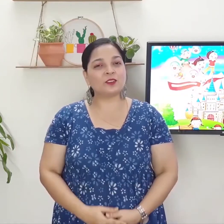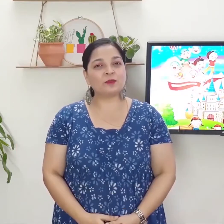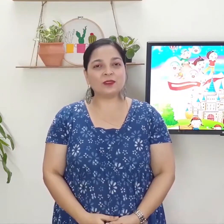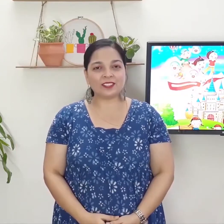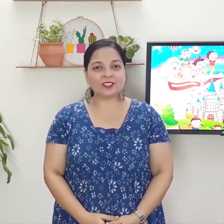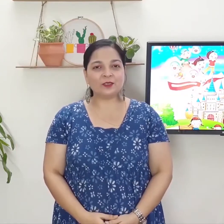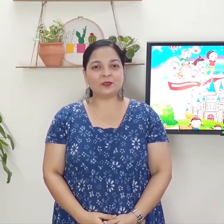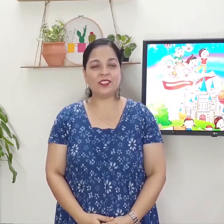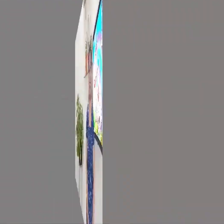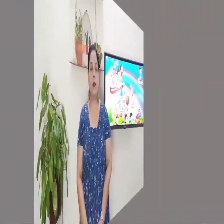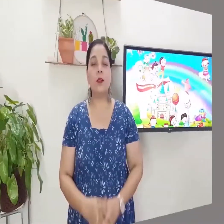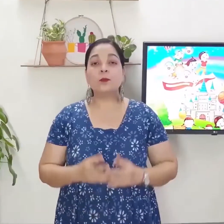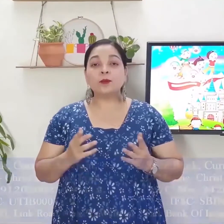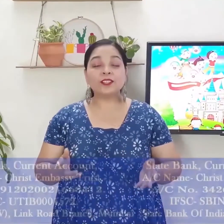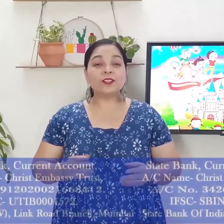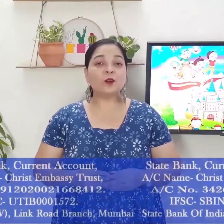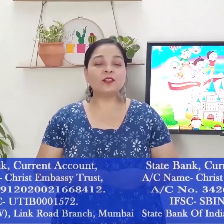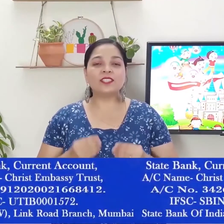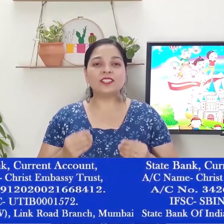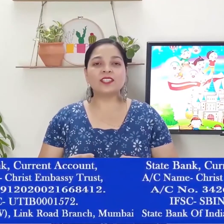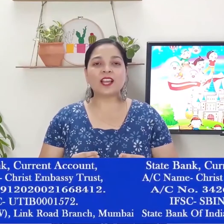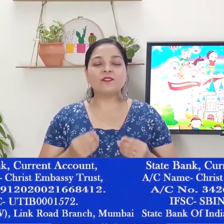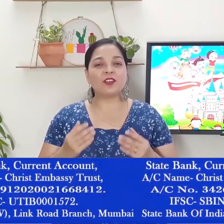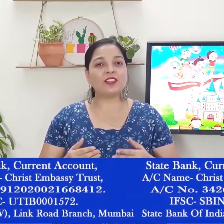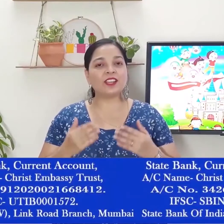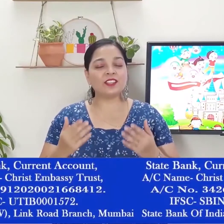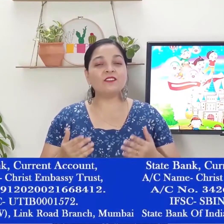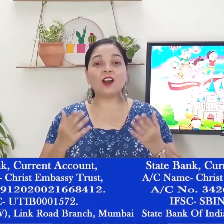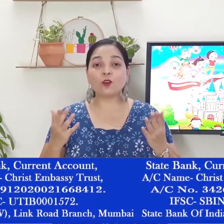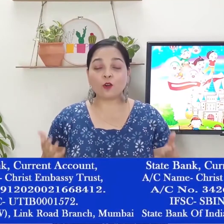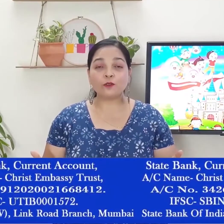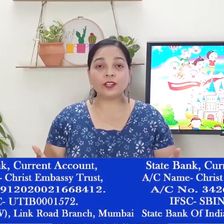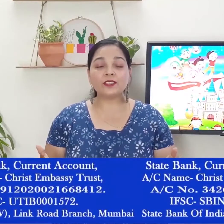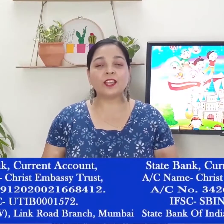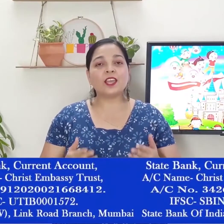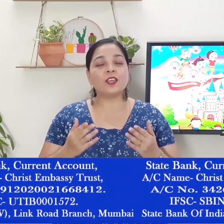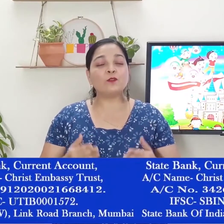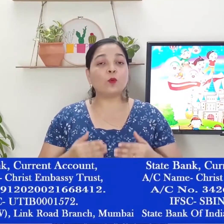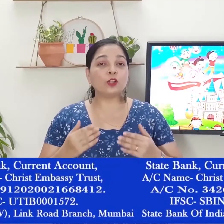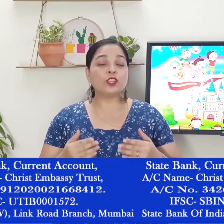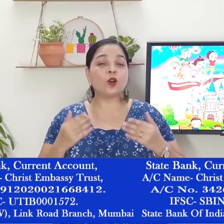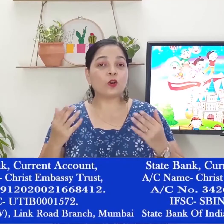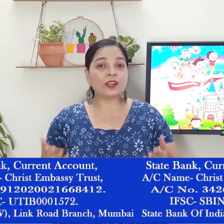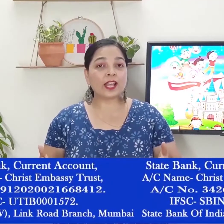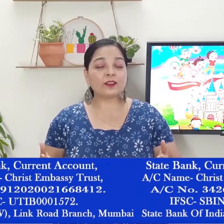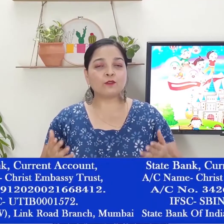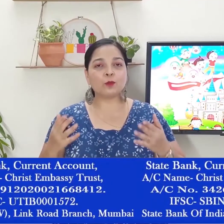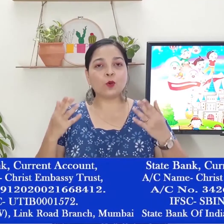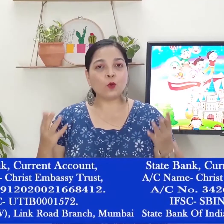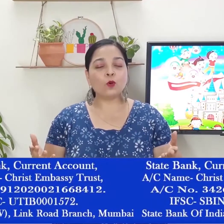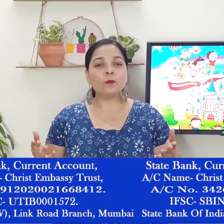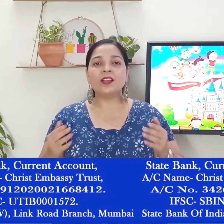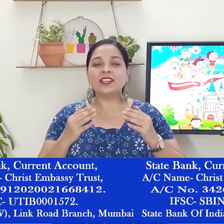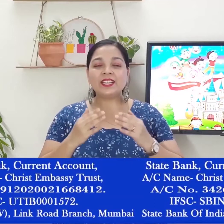ஆசிர்வதிப்பாராக கர்த்திருகள் சொத்திரம் இது காண கெெ morte தரும் நேரம் நீங்கள் ஓனலை நீங்கள்